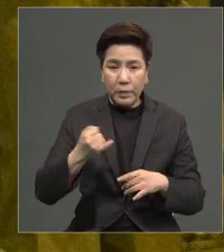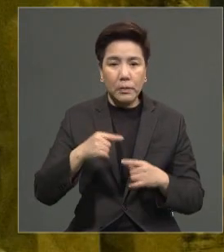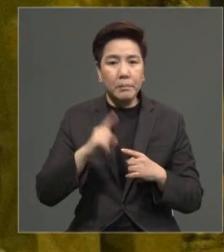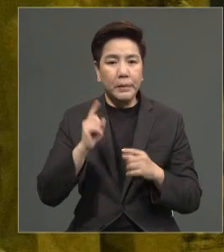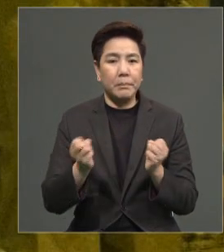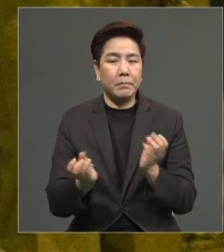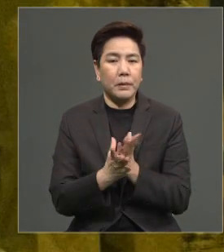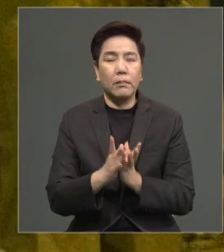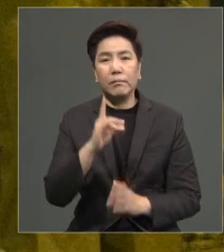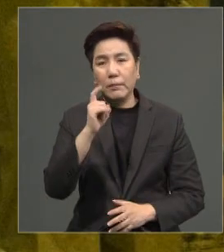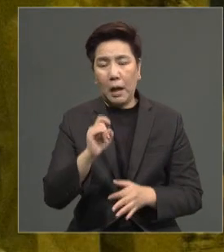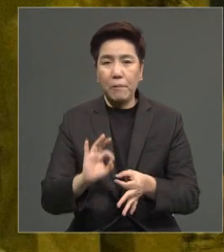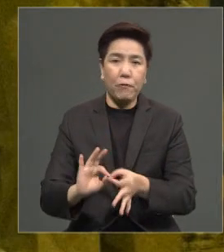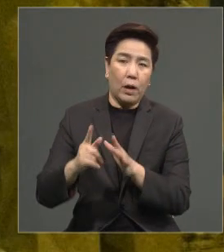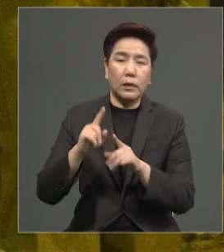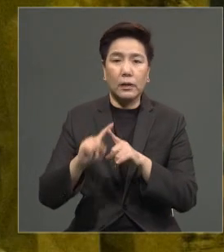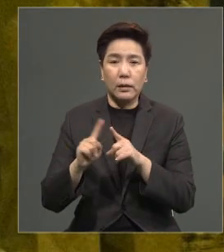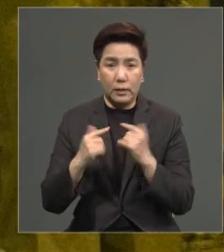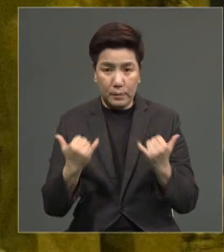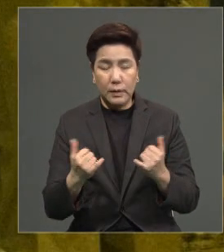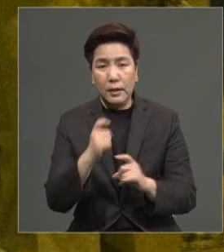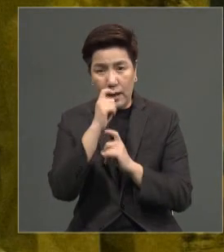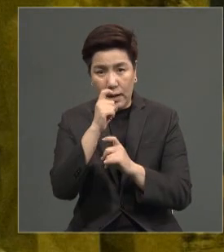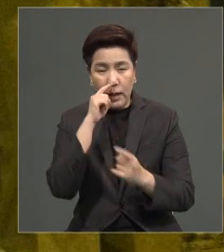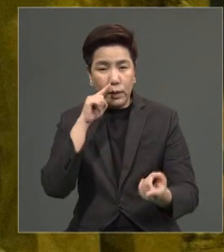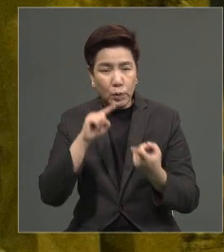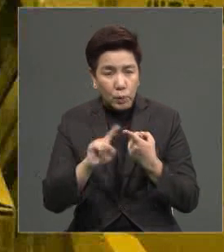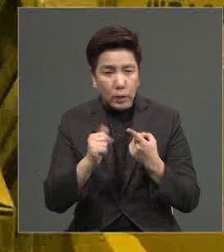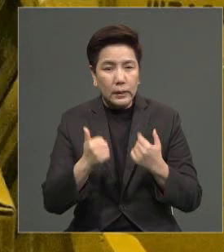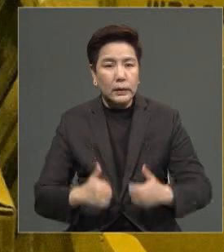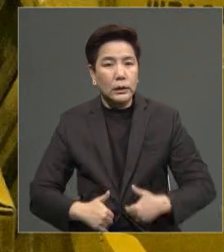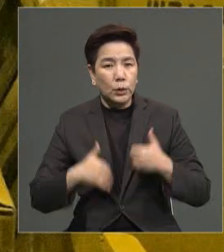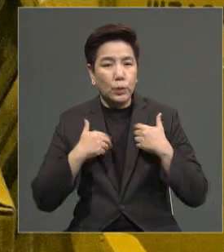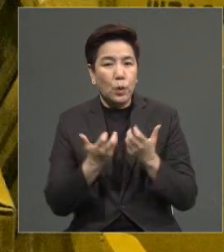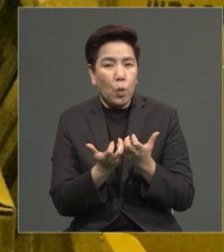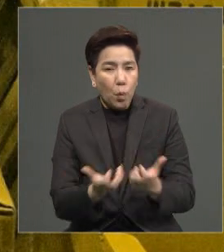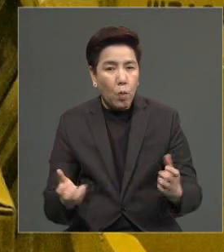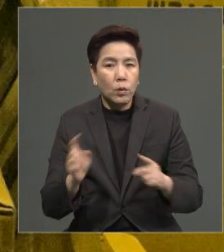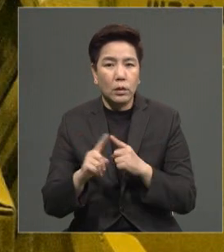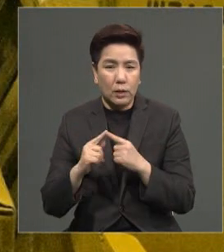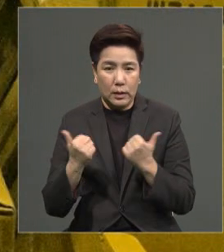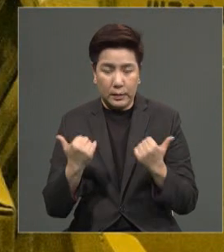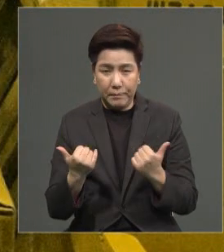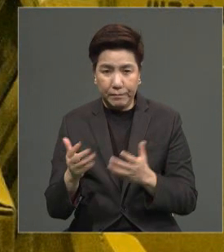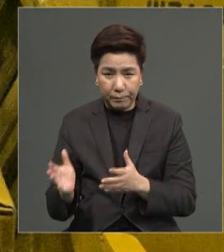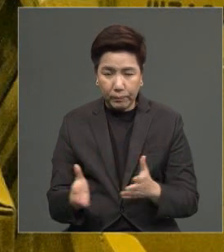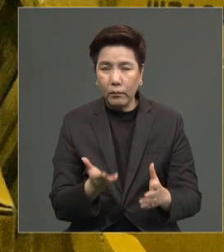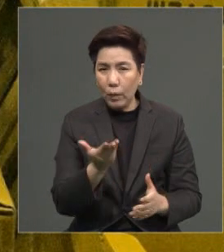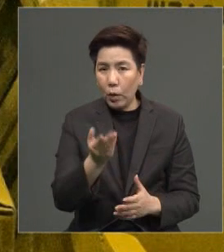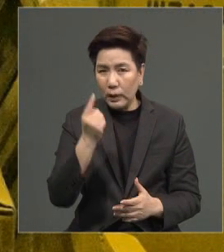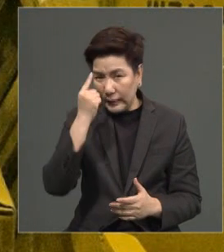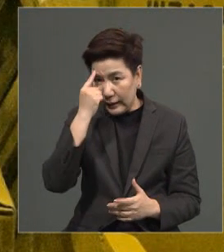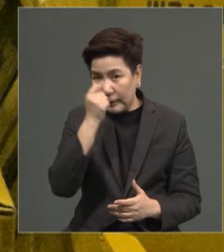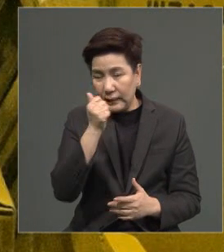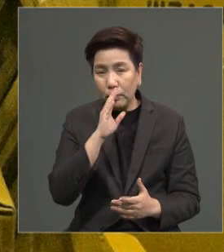เรื่องเป็นราวมันเกิดฟืนไฟไหม้อะไรได้นะฮะอันตรายต่อชีวิตและทรัพย์สินนะครับเพราะฉะนั้นก็ขอให้พิจารณา